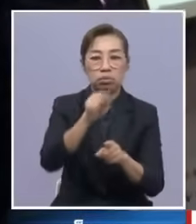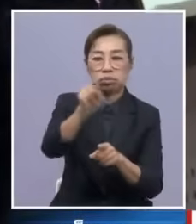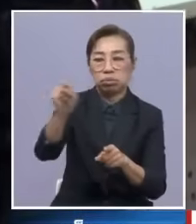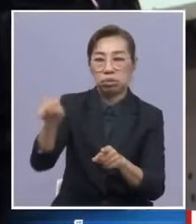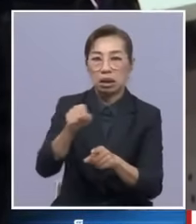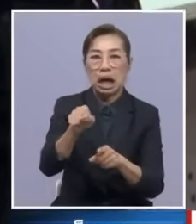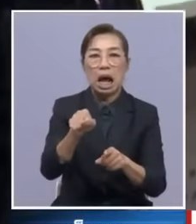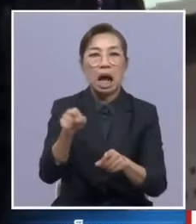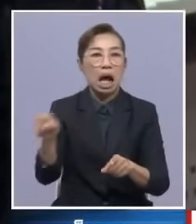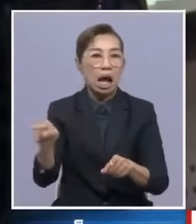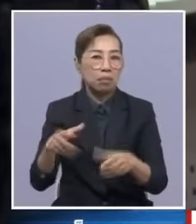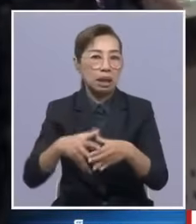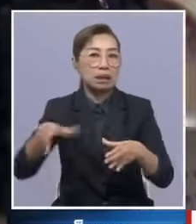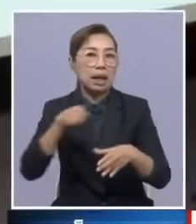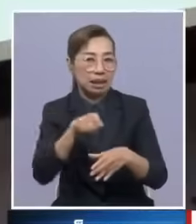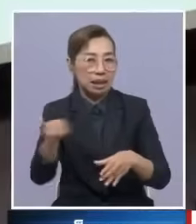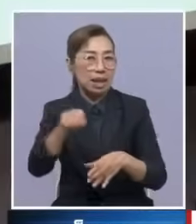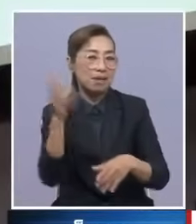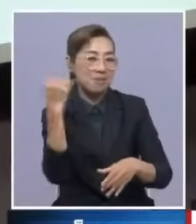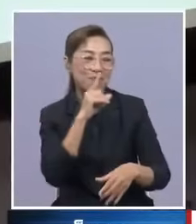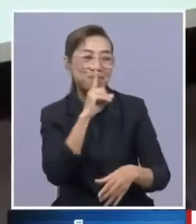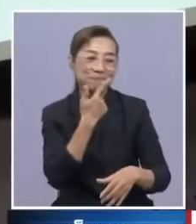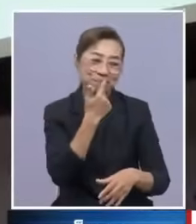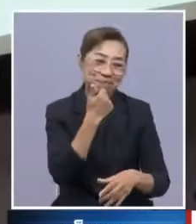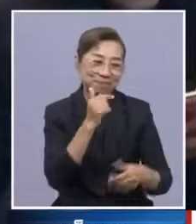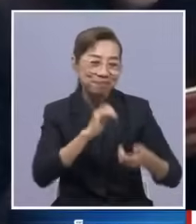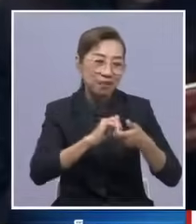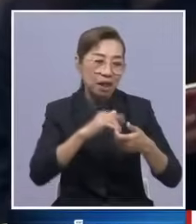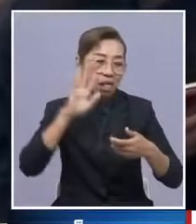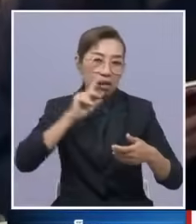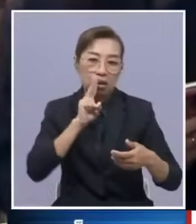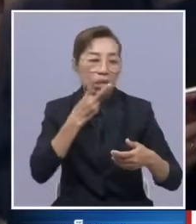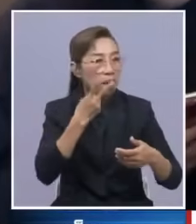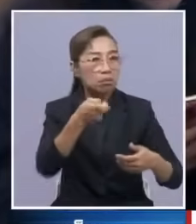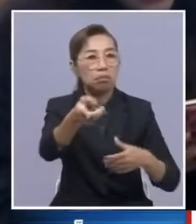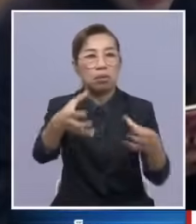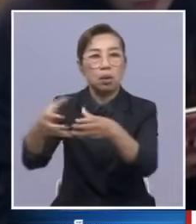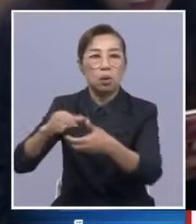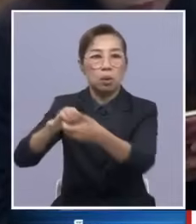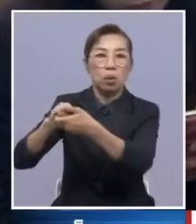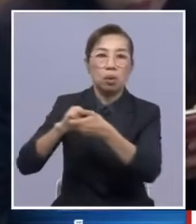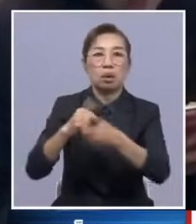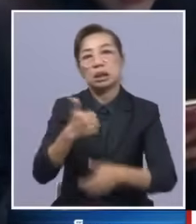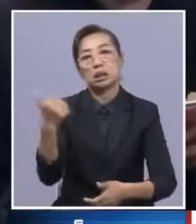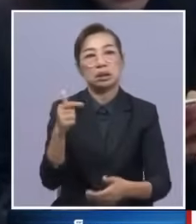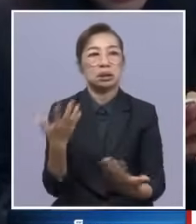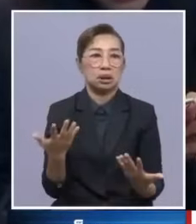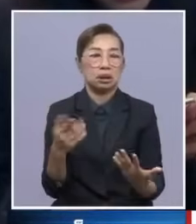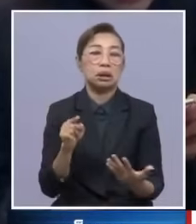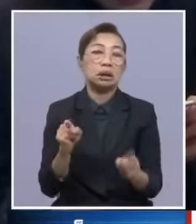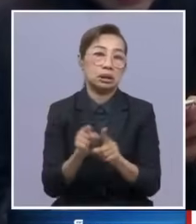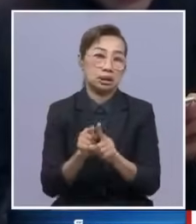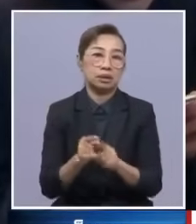คู่รักหักเหลี่ยมโหดอย่างพรรคเพื่อไทยที่ยอมเสียสัจจะทิ้งพรรคก้าวไกลไปจับมือร่วมกับเครือข่ายสองลุง